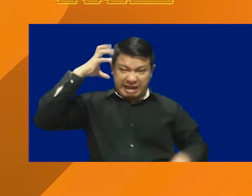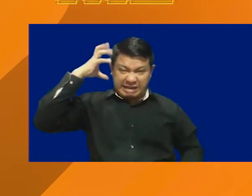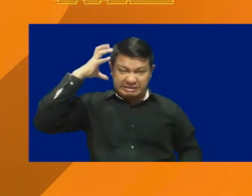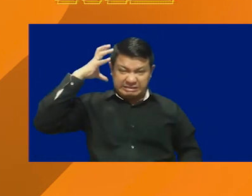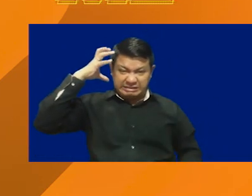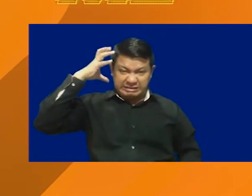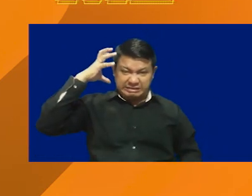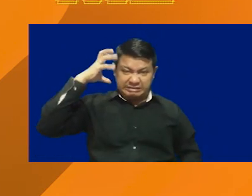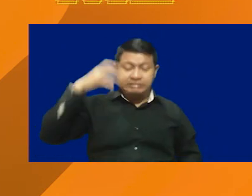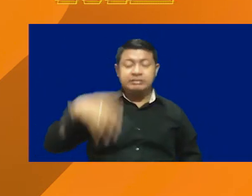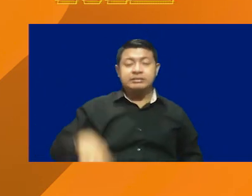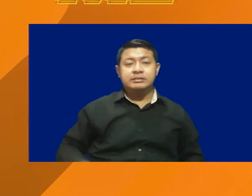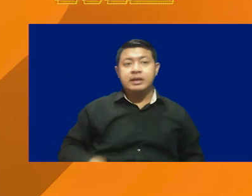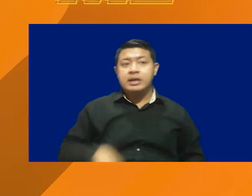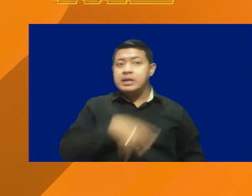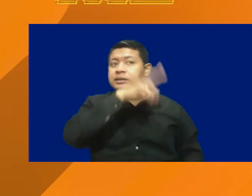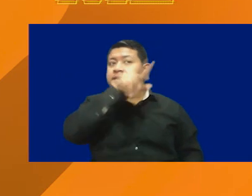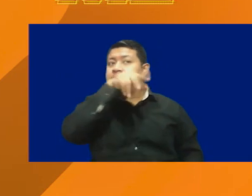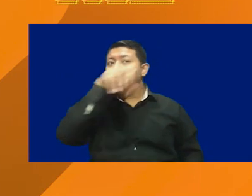pasif dan stres,